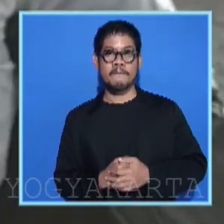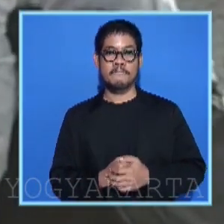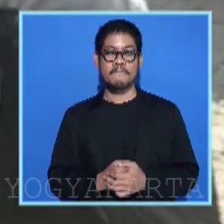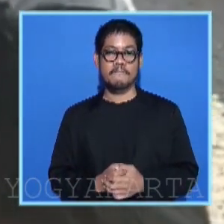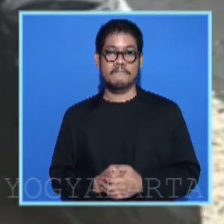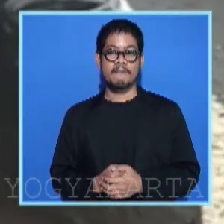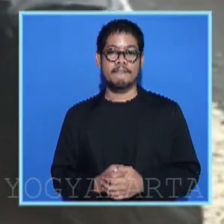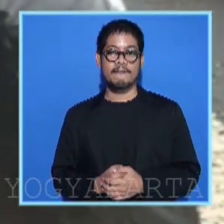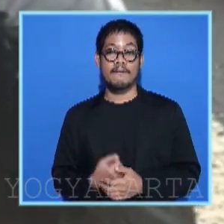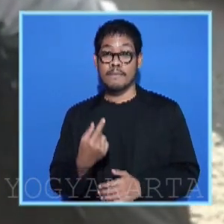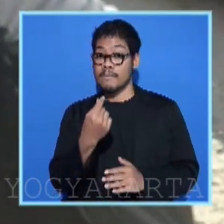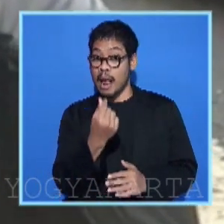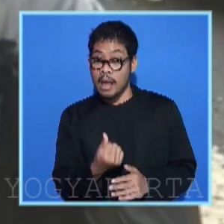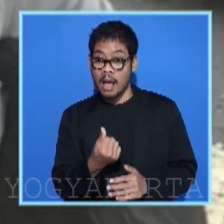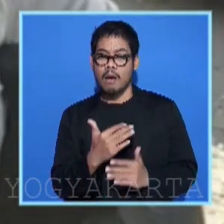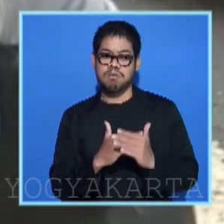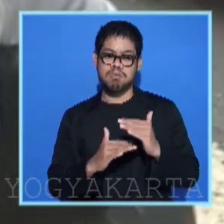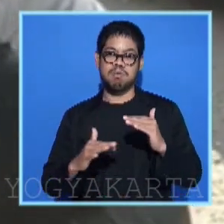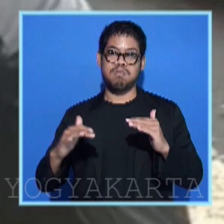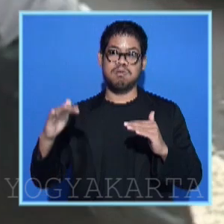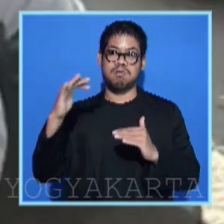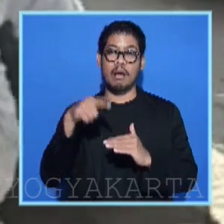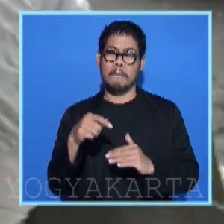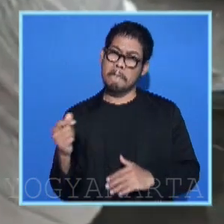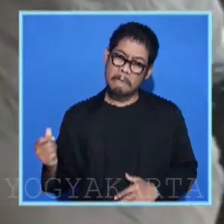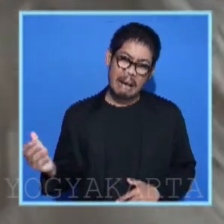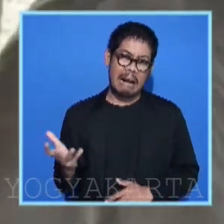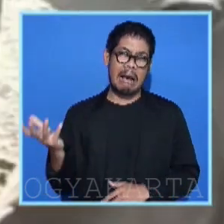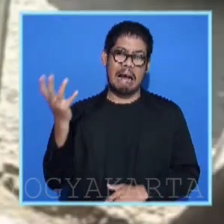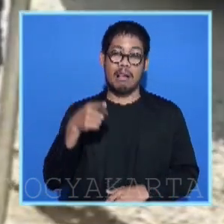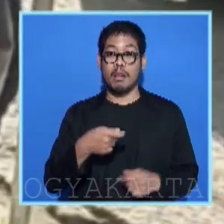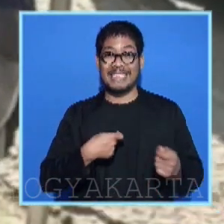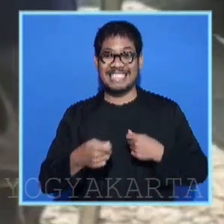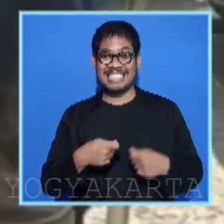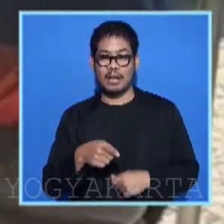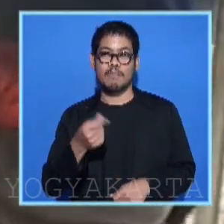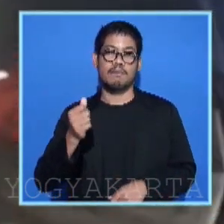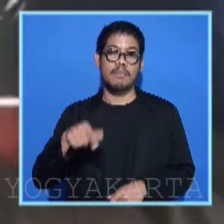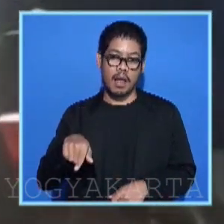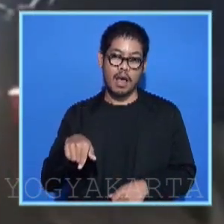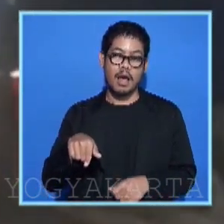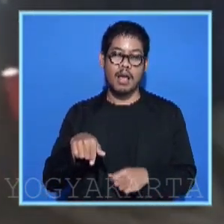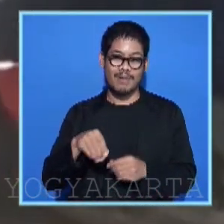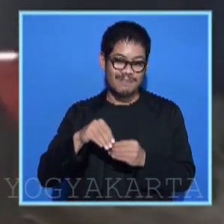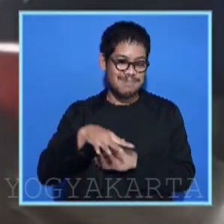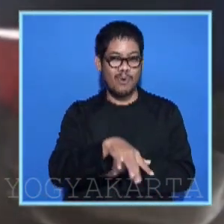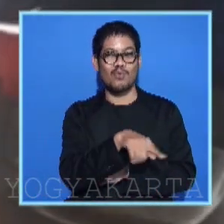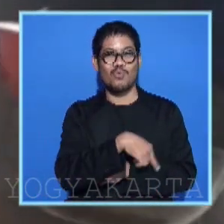meski harga beras mengalami kenaikan tingginya harga beras di pasaran juga tak mempengaruhi tingkat permintaan atau